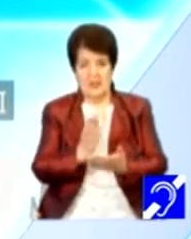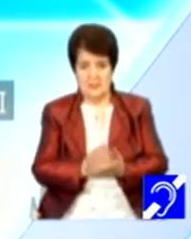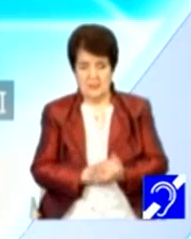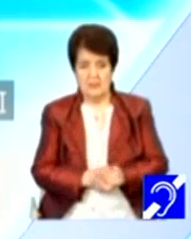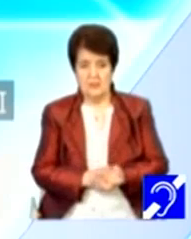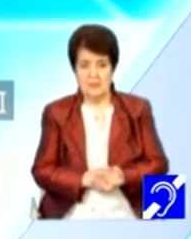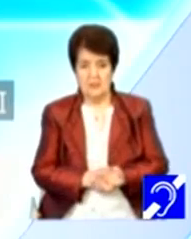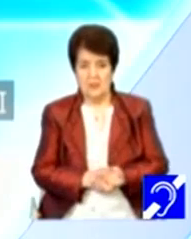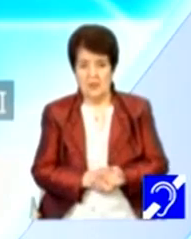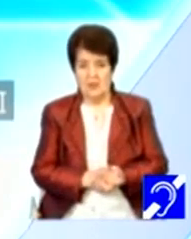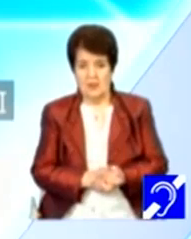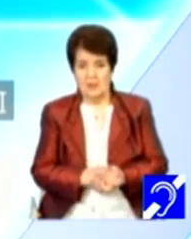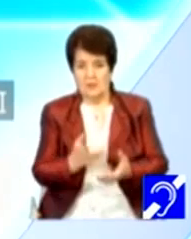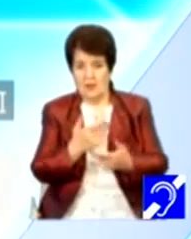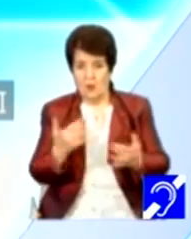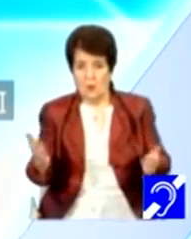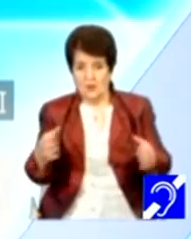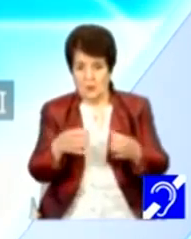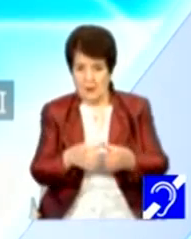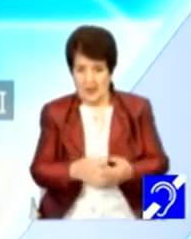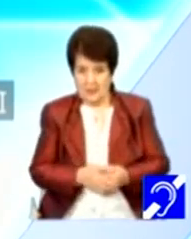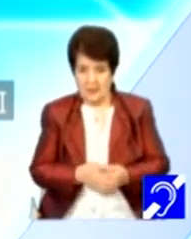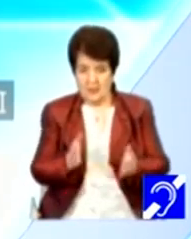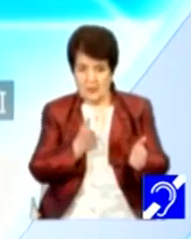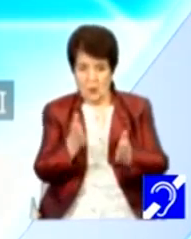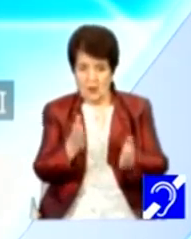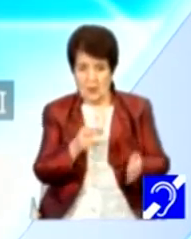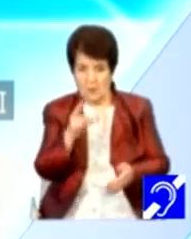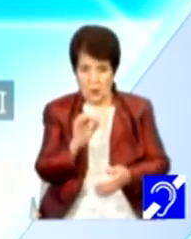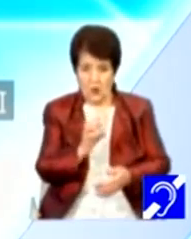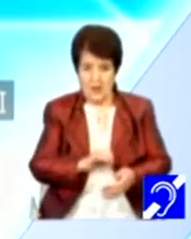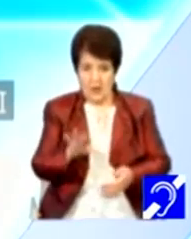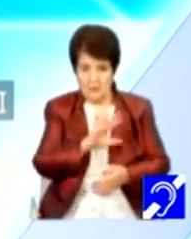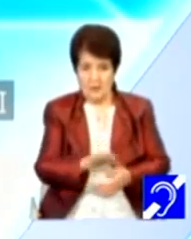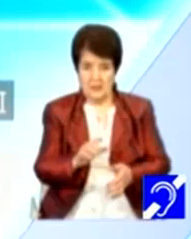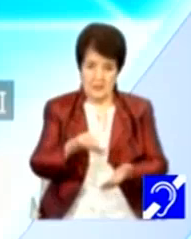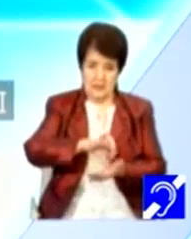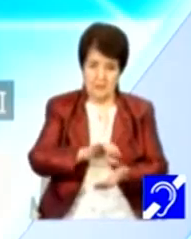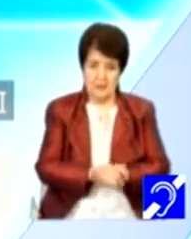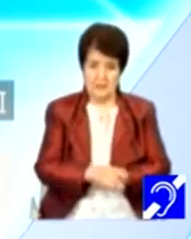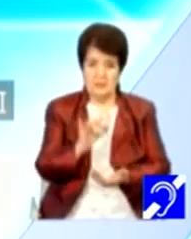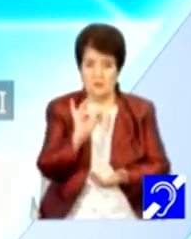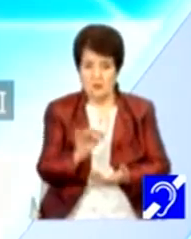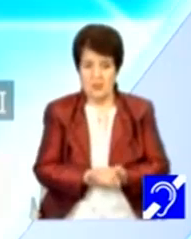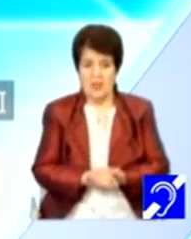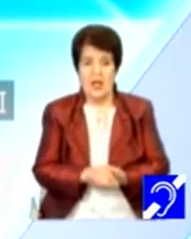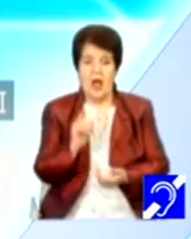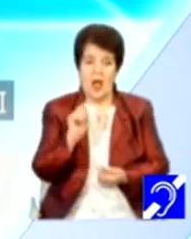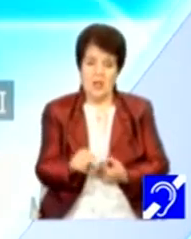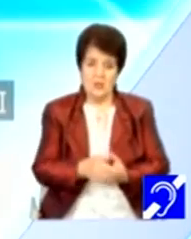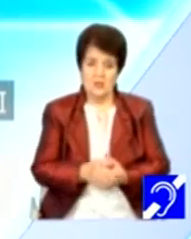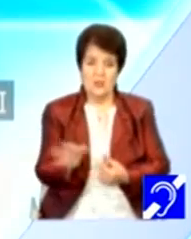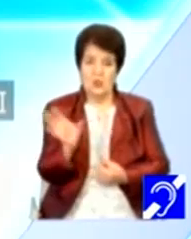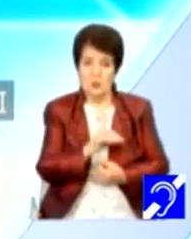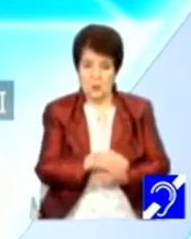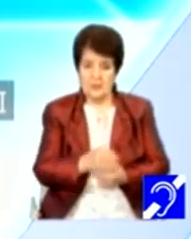așa? De ce nu poți aderi la orice partid de orientare pro-europeană ca să reprezinte? Și aici